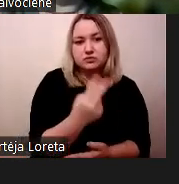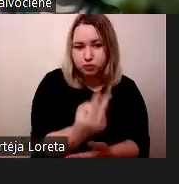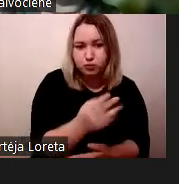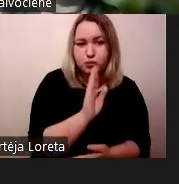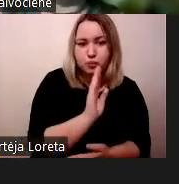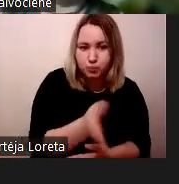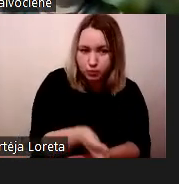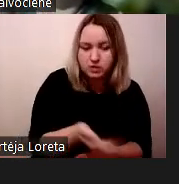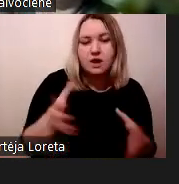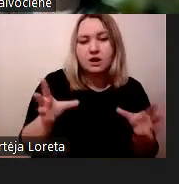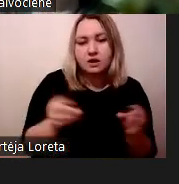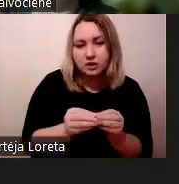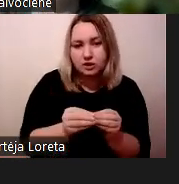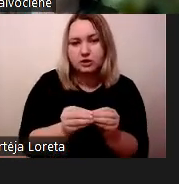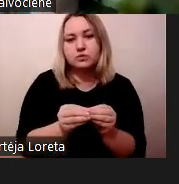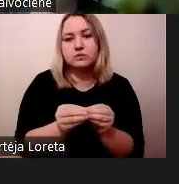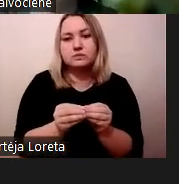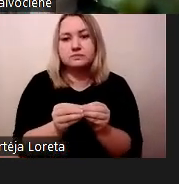kartu su